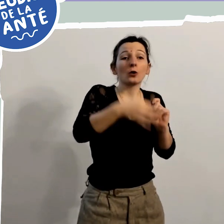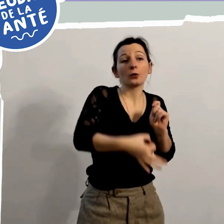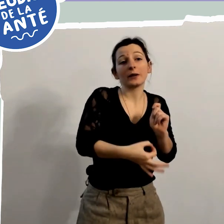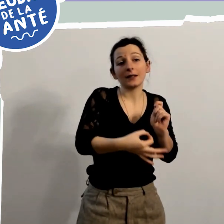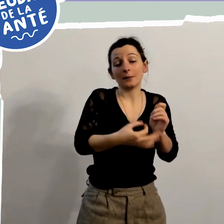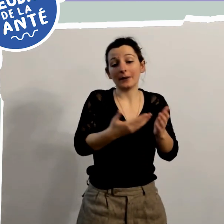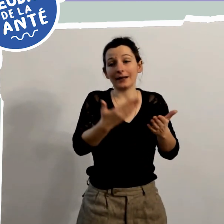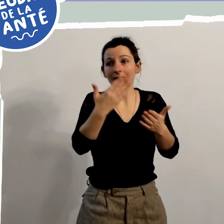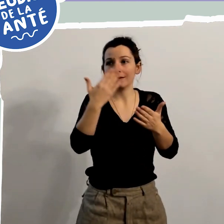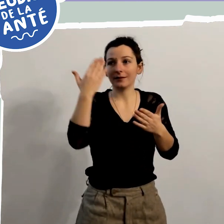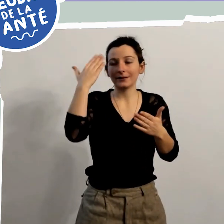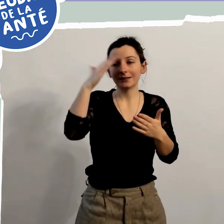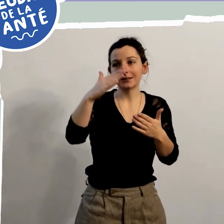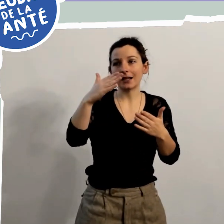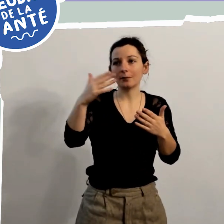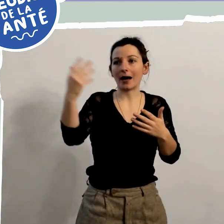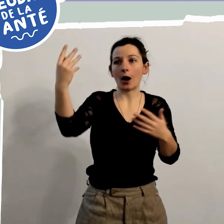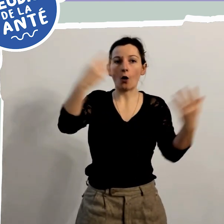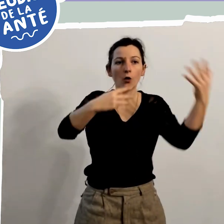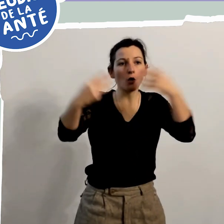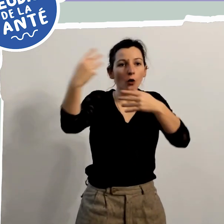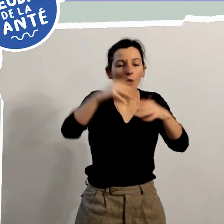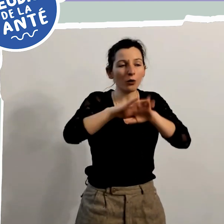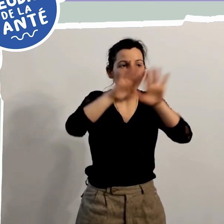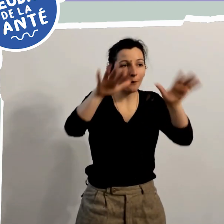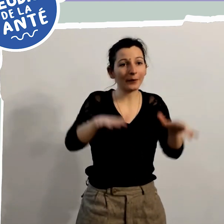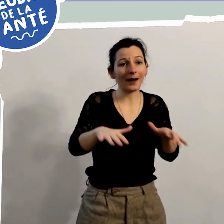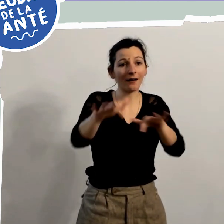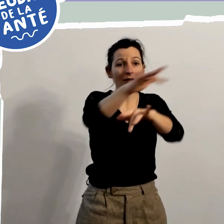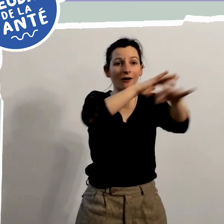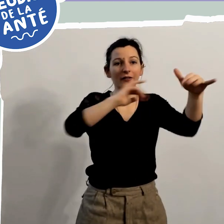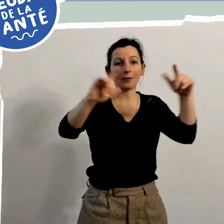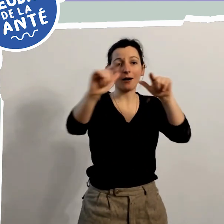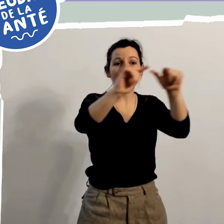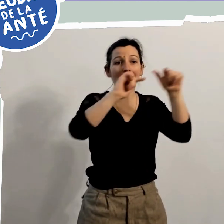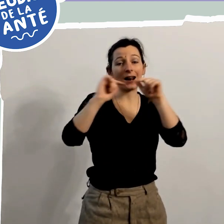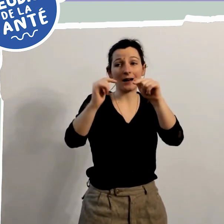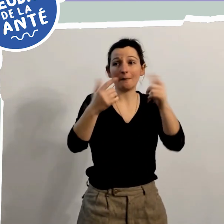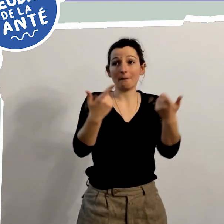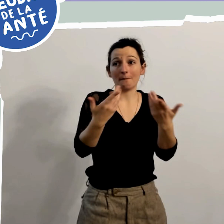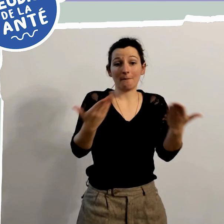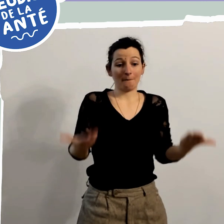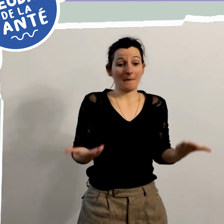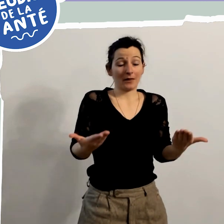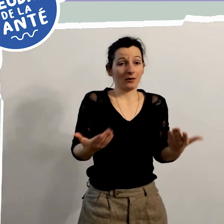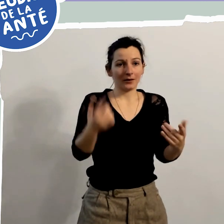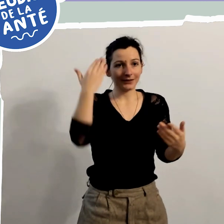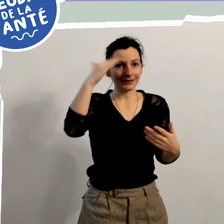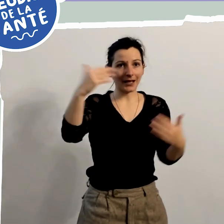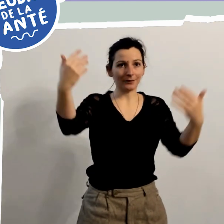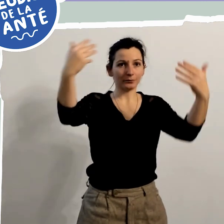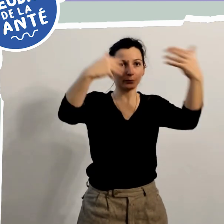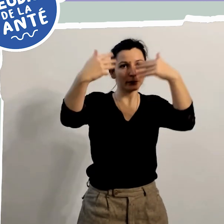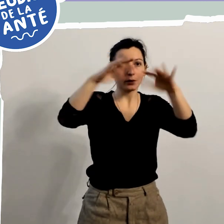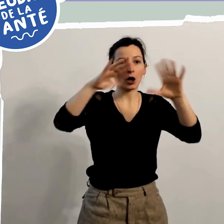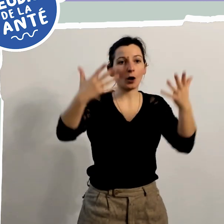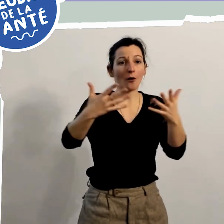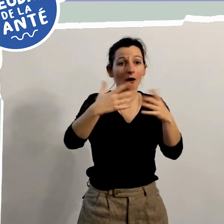imaginez bien que les ondes, je pense qu'il y en a un paquet qui nous passent à travers la tête actuellement, et forcément, ça va pas être facile à évaluer